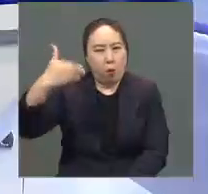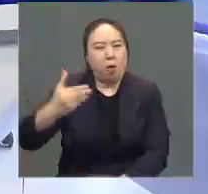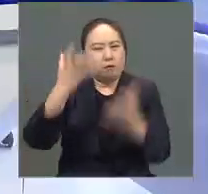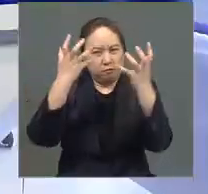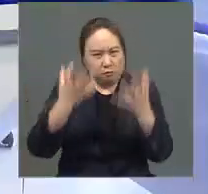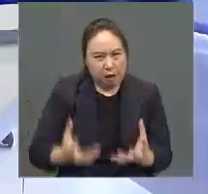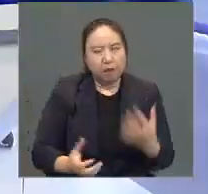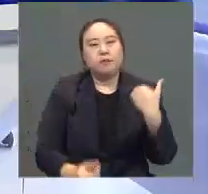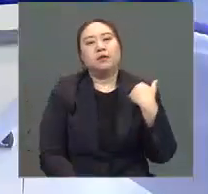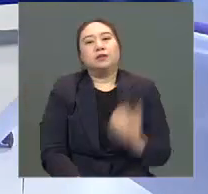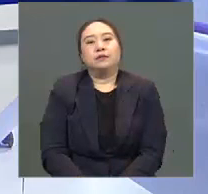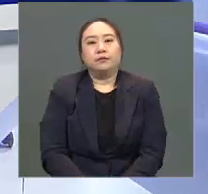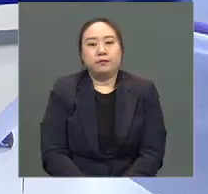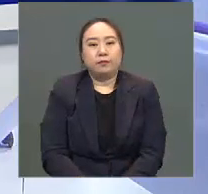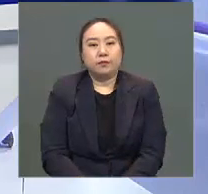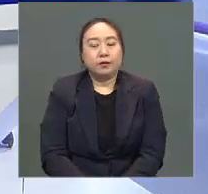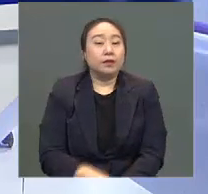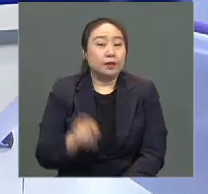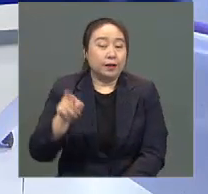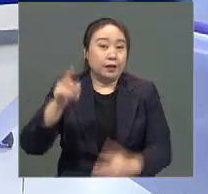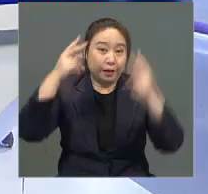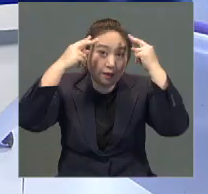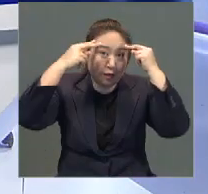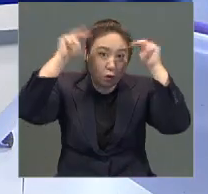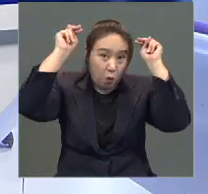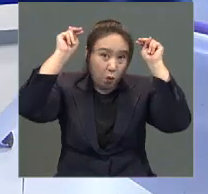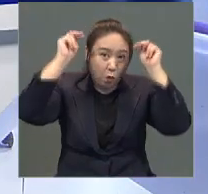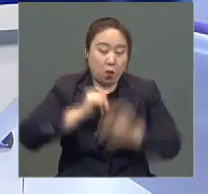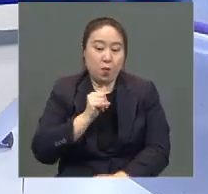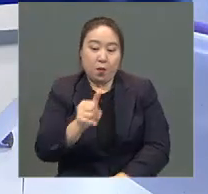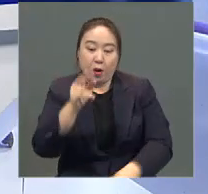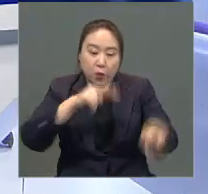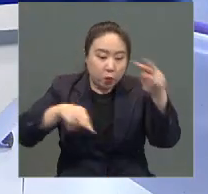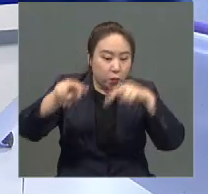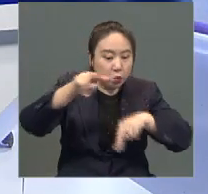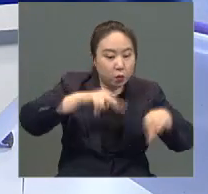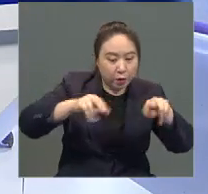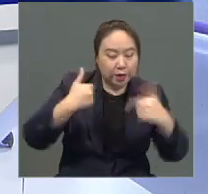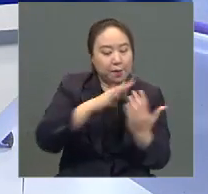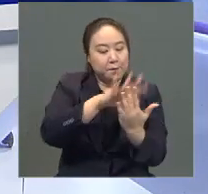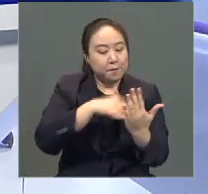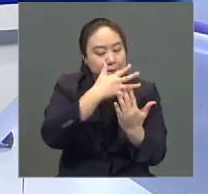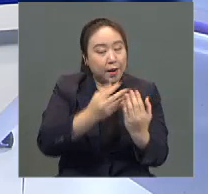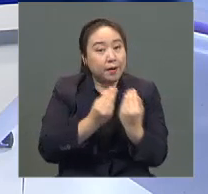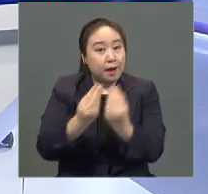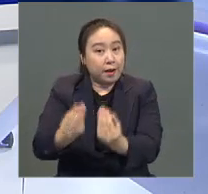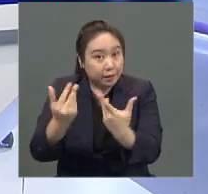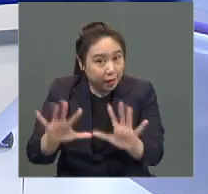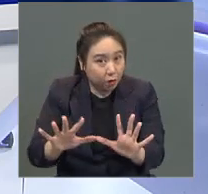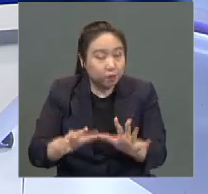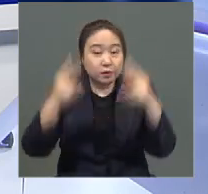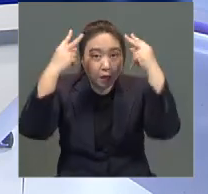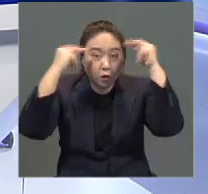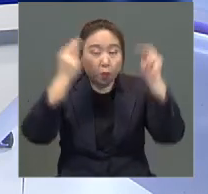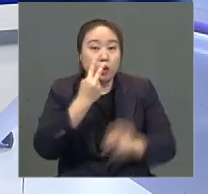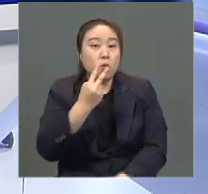างหนักเลยทีเดียวค่ะ ใช่ค่ะนอกจากท่านนายกจะลงพื้นที่ไปตรวจสอบสถานการณ์ไปมอบนโยบายแล้วนะคะท่านยังลงไปตรว